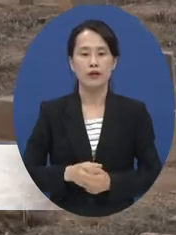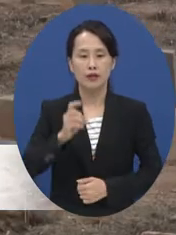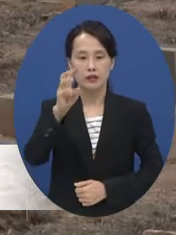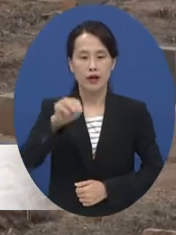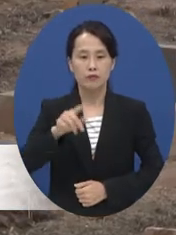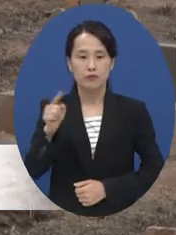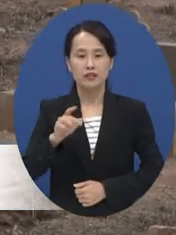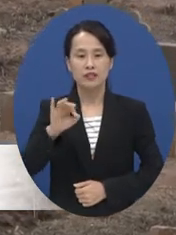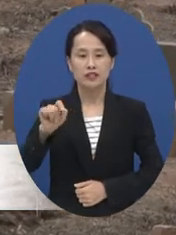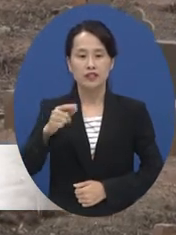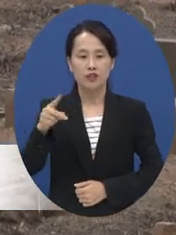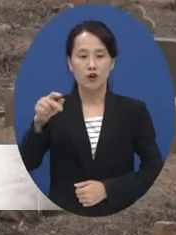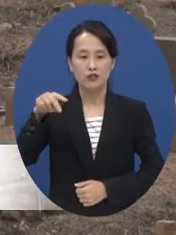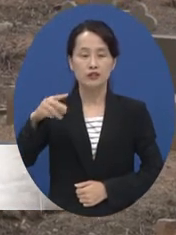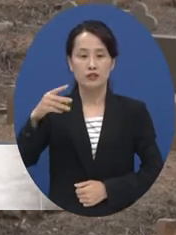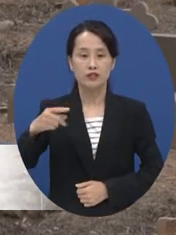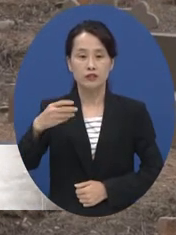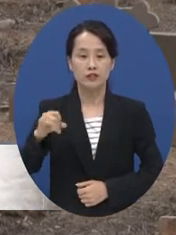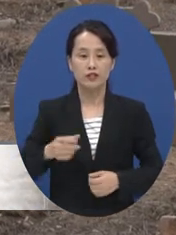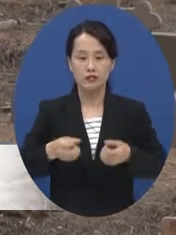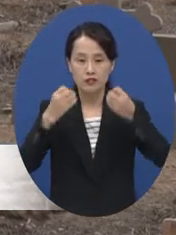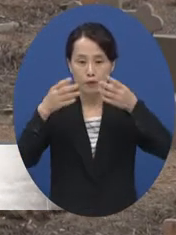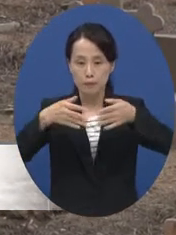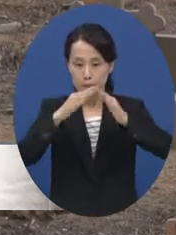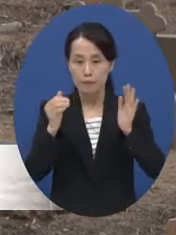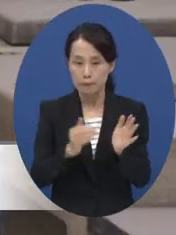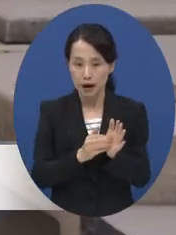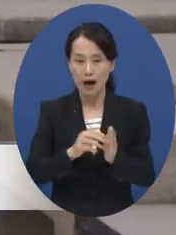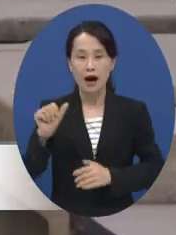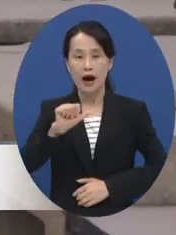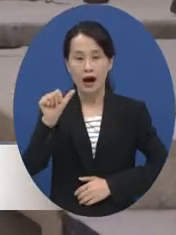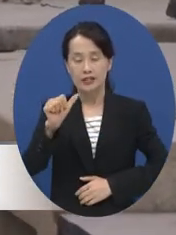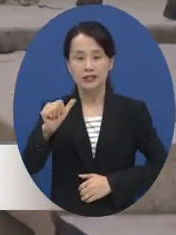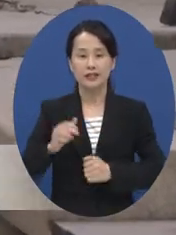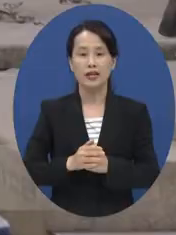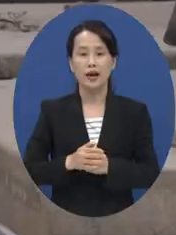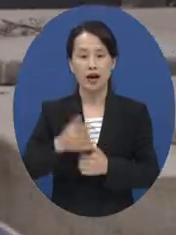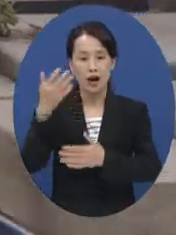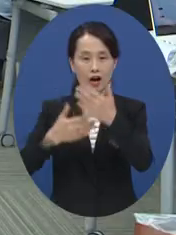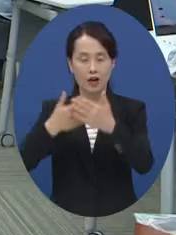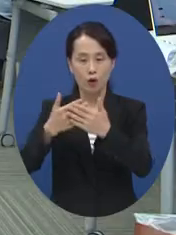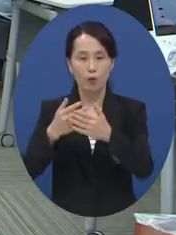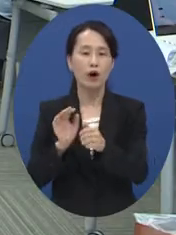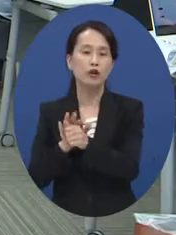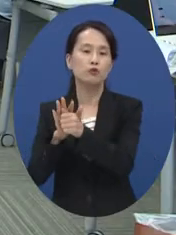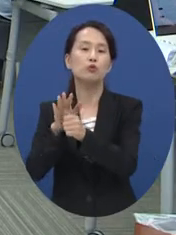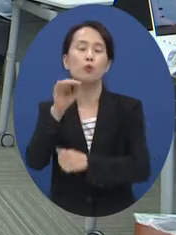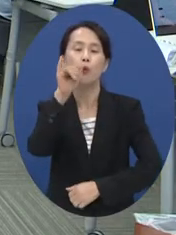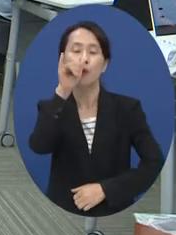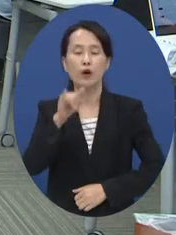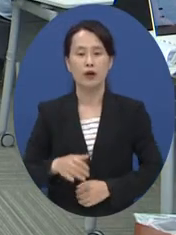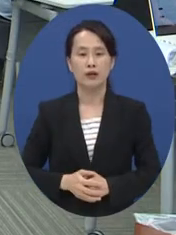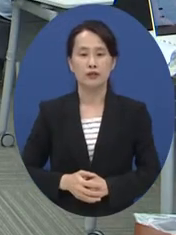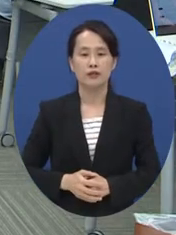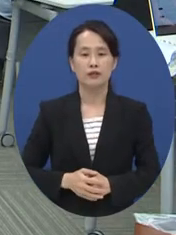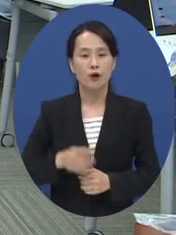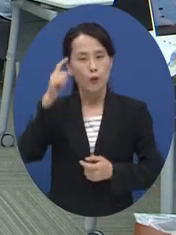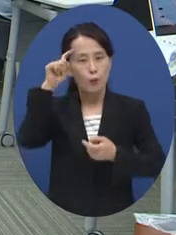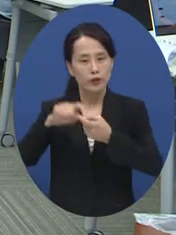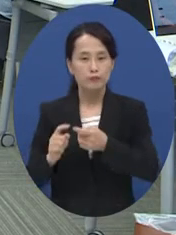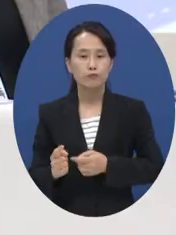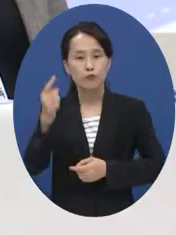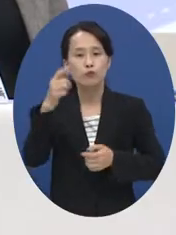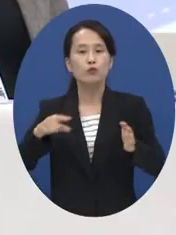신설해 아시아 다큐멘터리의 사업과 제작 활성화를 위해 제작 지원 프로그램을 제공합니다. 다큐멘터리에 대한 관심을 높이기